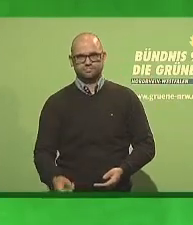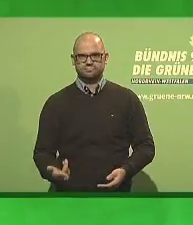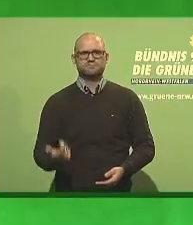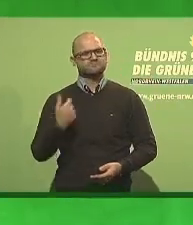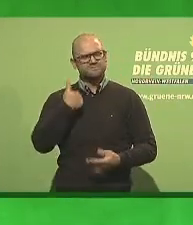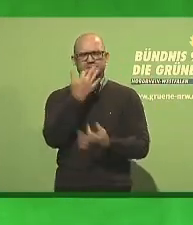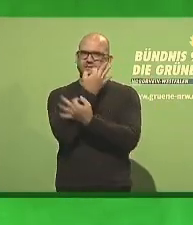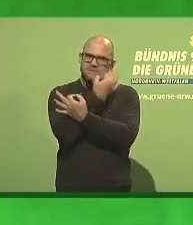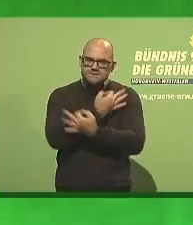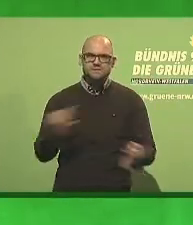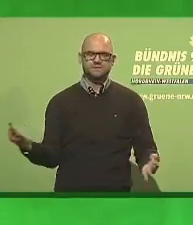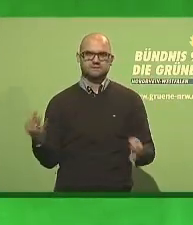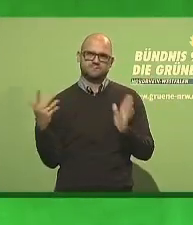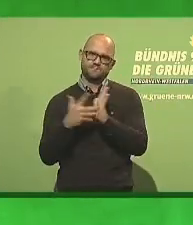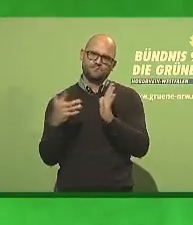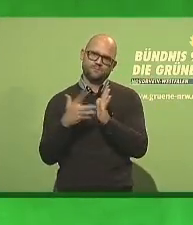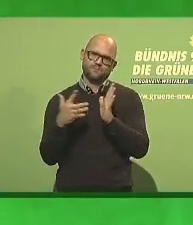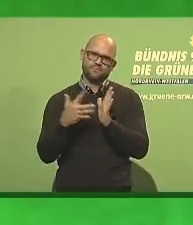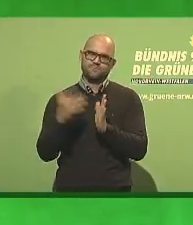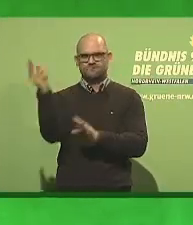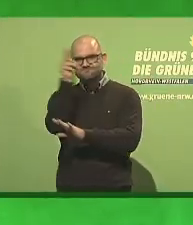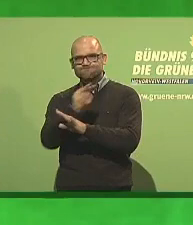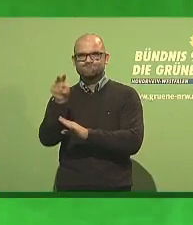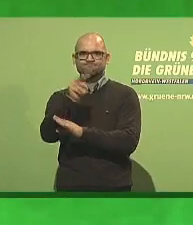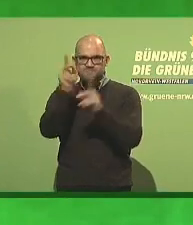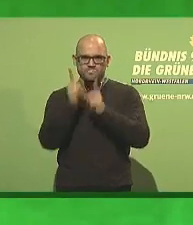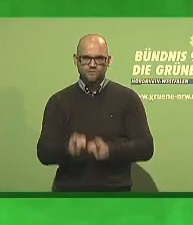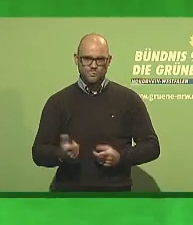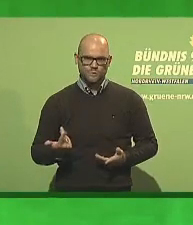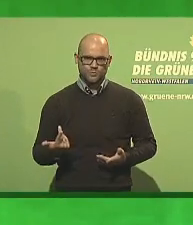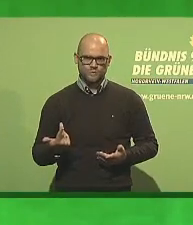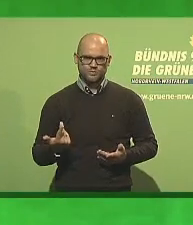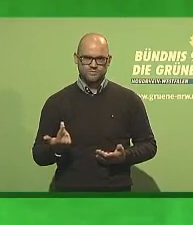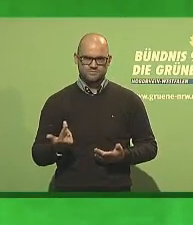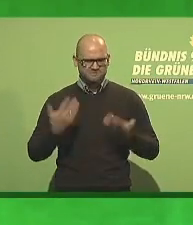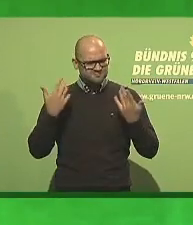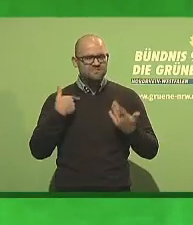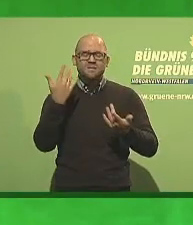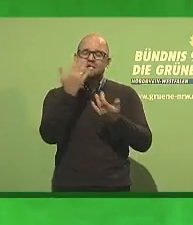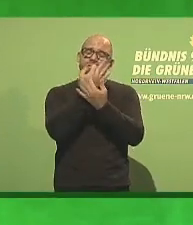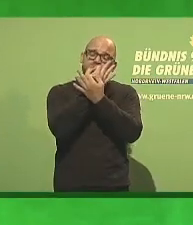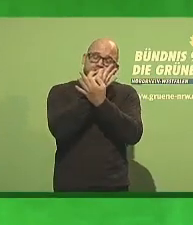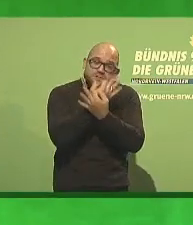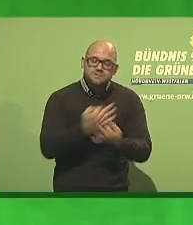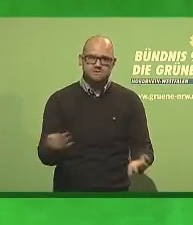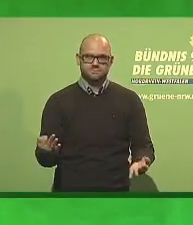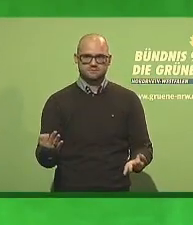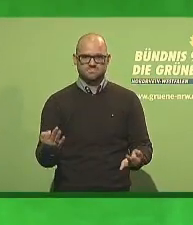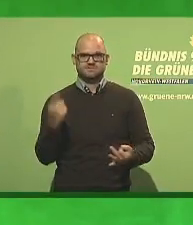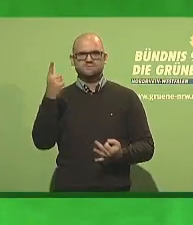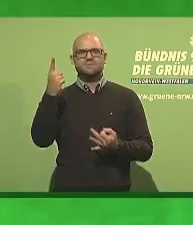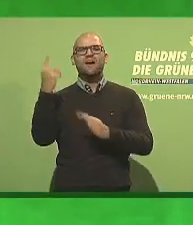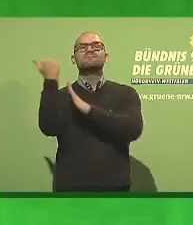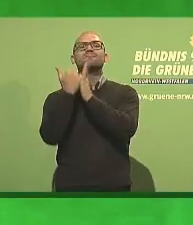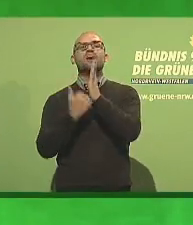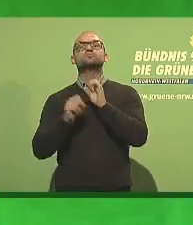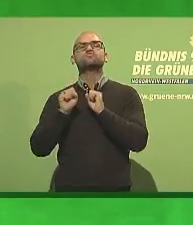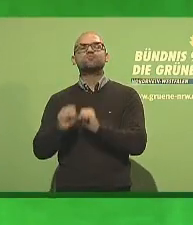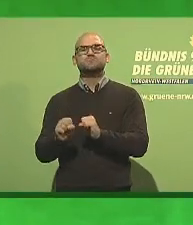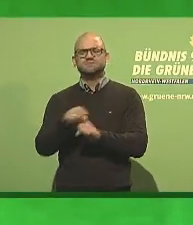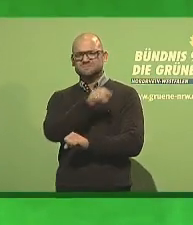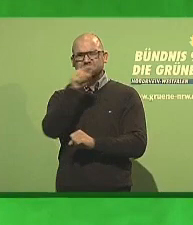anschauen. Aber wir schauen eben genau hin, weil so dilettantisch, wie der Verfassungsschutz bisher gegen